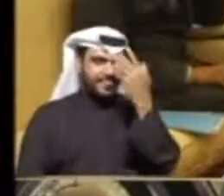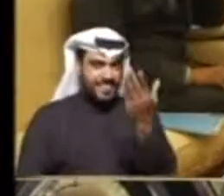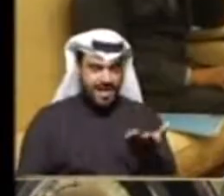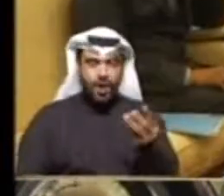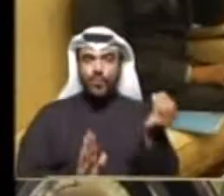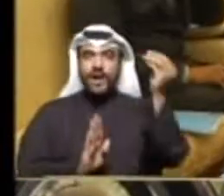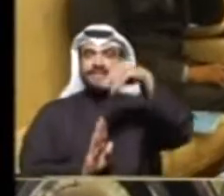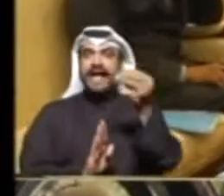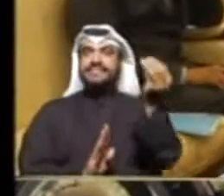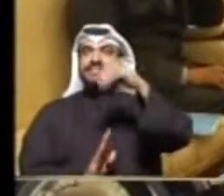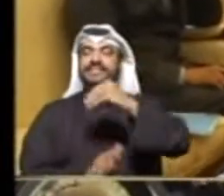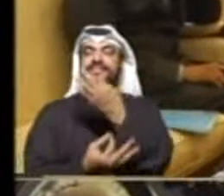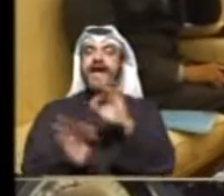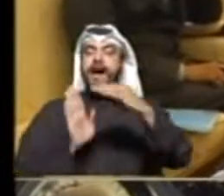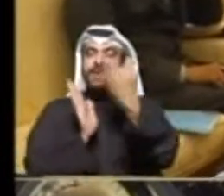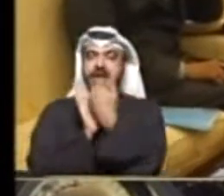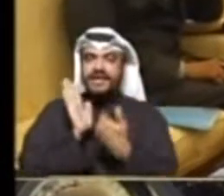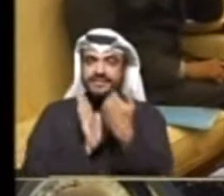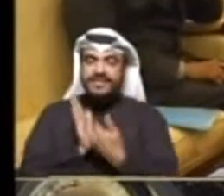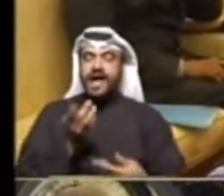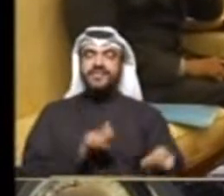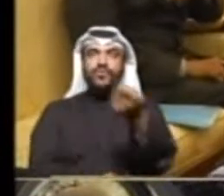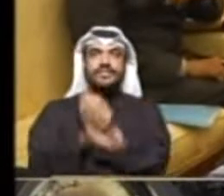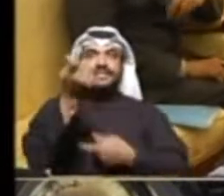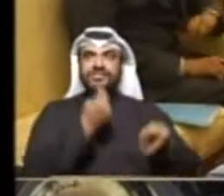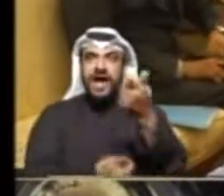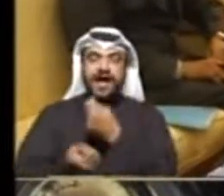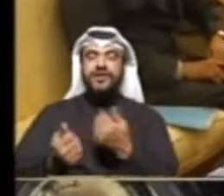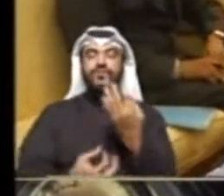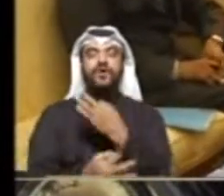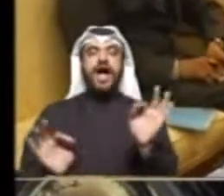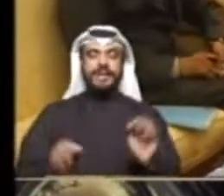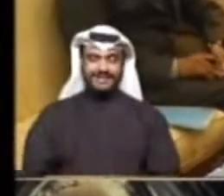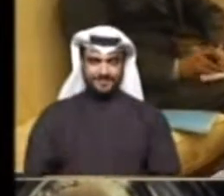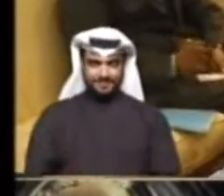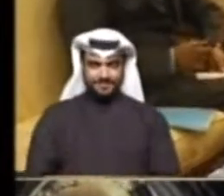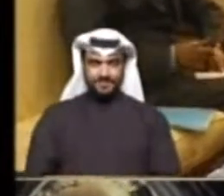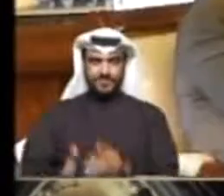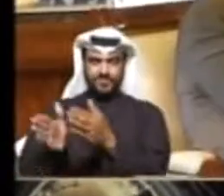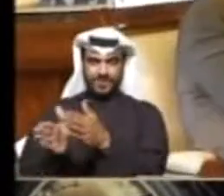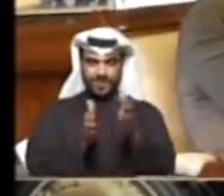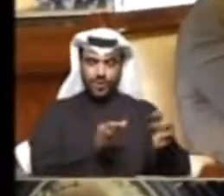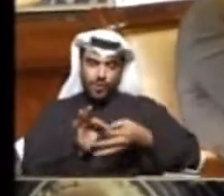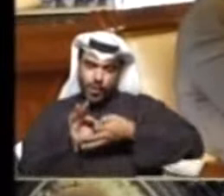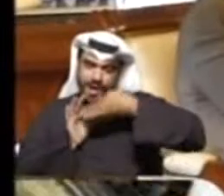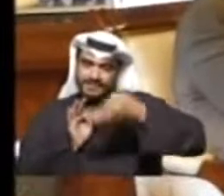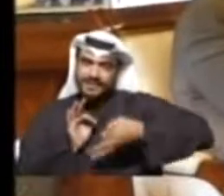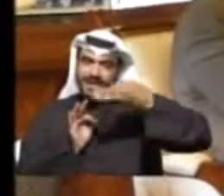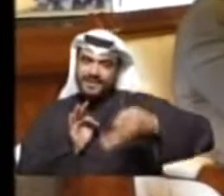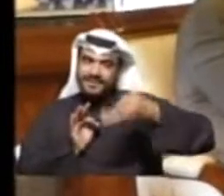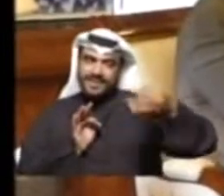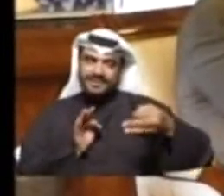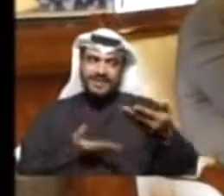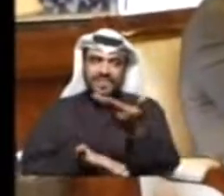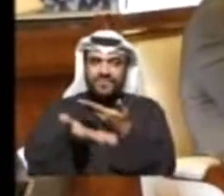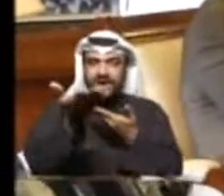آخر المستجدات على الساحتين الإقليمية والدولية والقضايا محل اهتمام المشترك. وشرح للمجلس كذلك نتائج